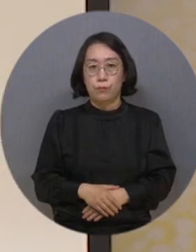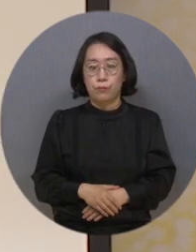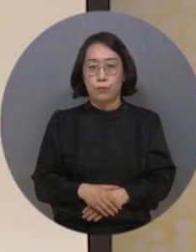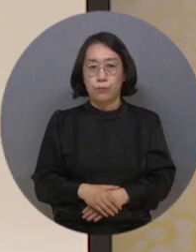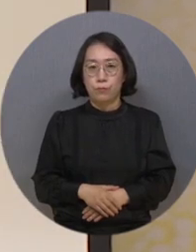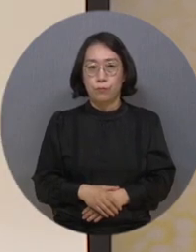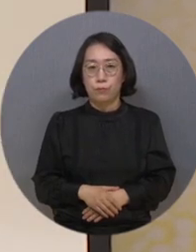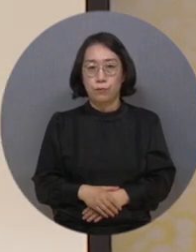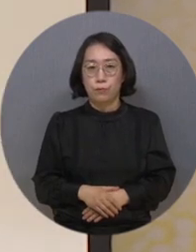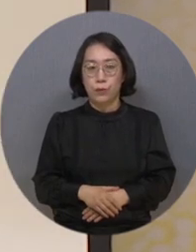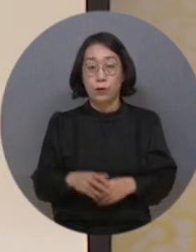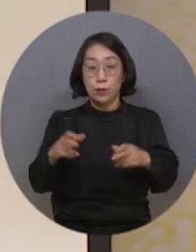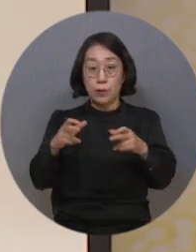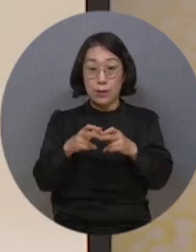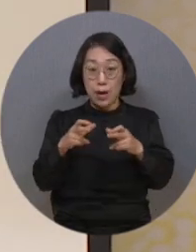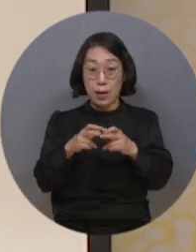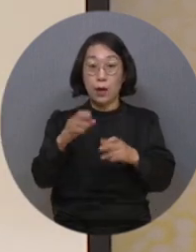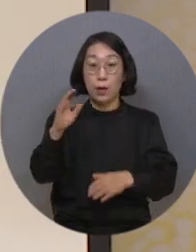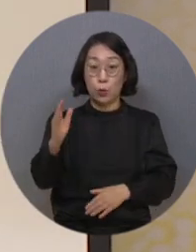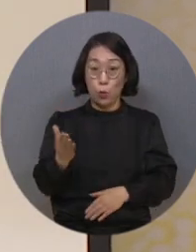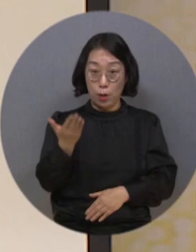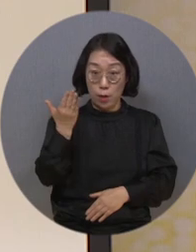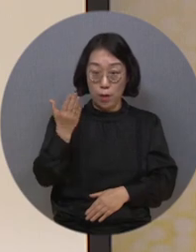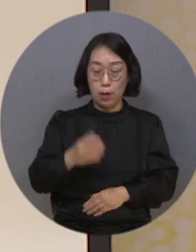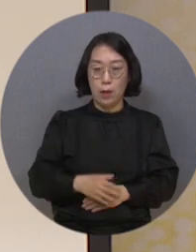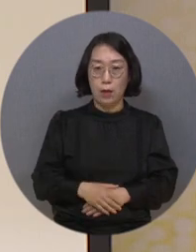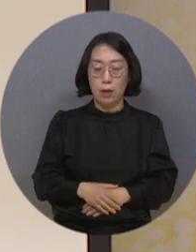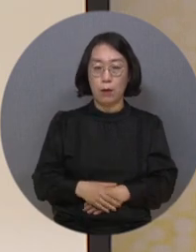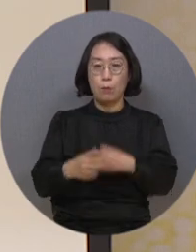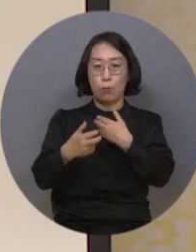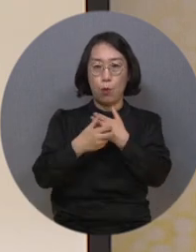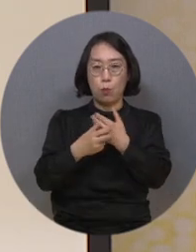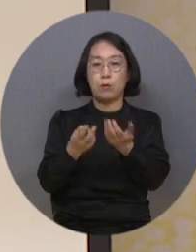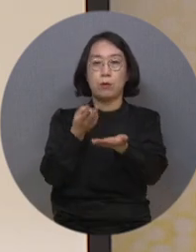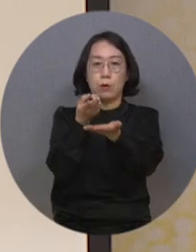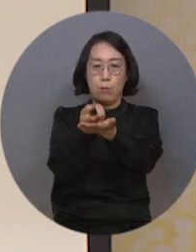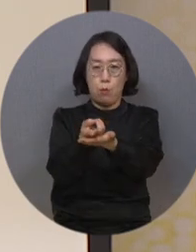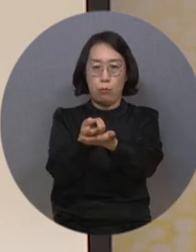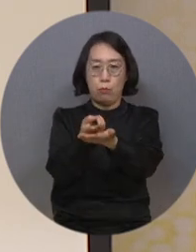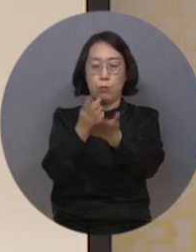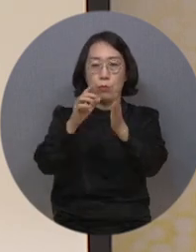그렇게 장애를 입고 있는데 병원에 있으면서